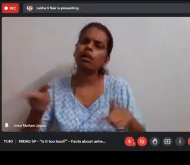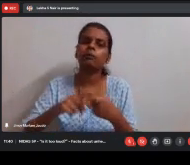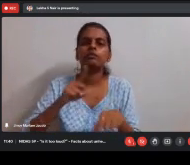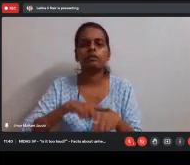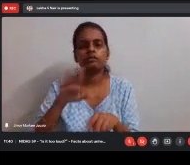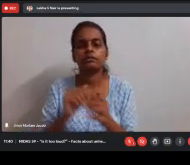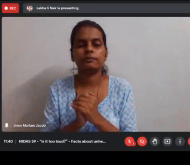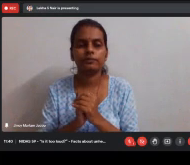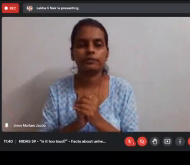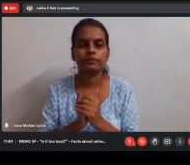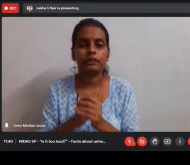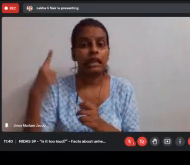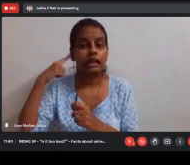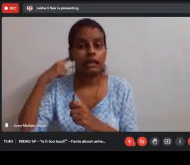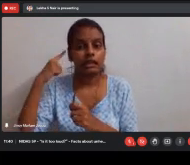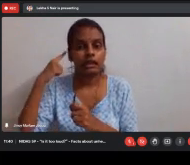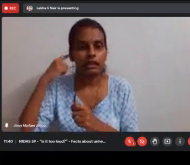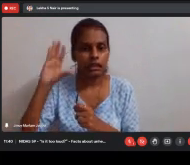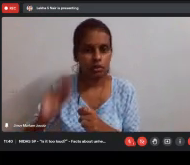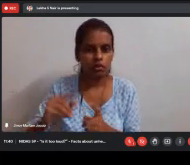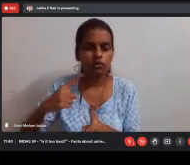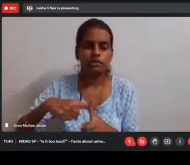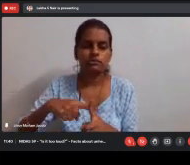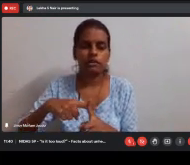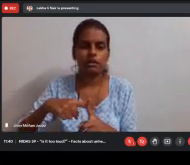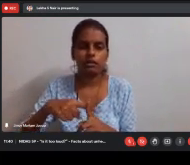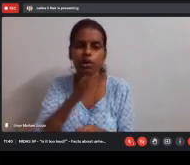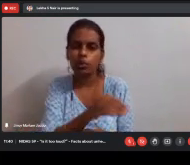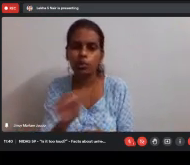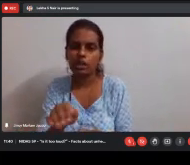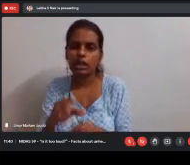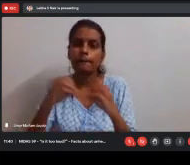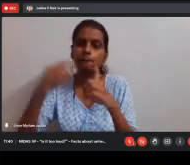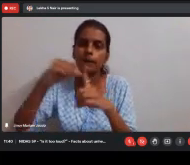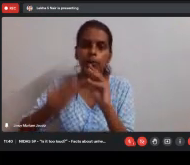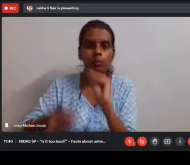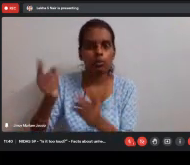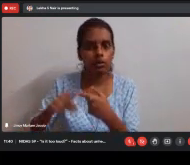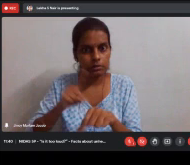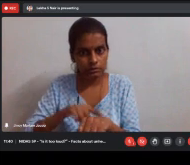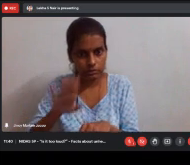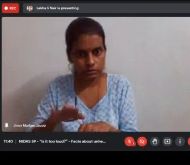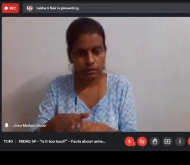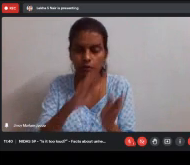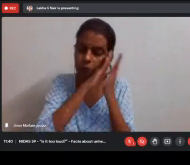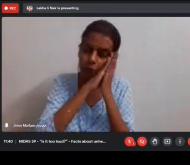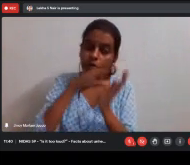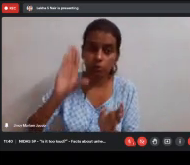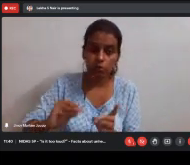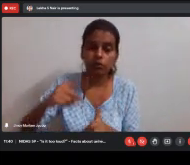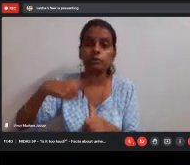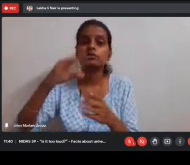ചെയ്യാൻ പറ്റുന്നില്ല, ഓർമ്മക്കുറവ് ഉണ്ടാകുന്നു, വായിക്കാൻ ബുദ്ധിമുട്ടുണ്ടാകുന്നു, വായിക്കുന്നത് മനസ്സിലാക്കാൻ, റീഡിംഗ് ആൻഡ് റീഡിംഗ്